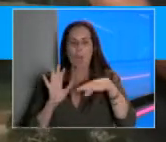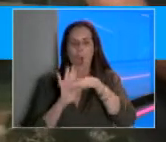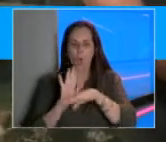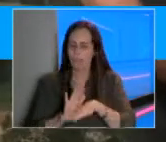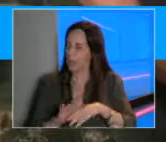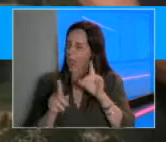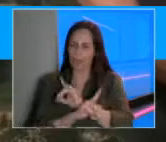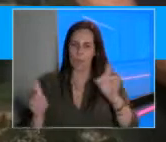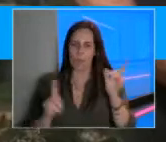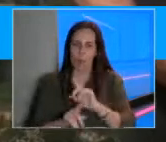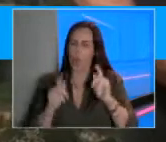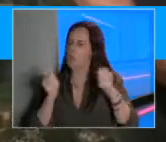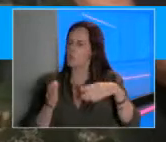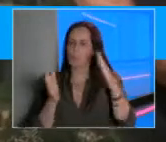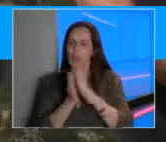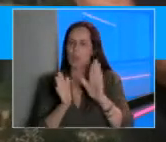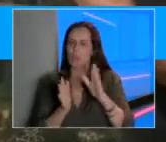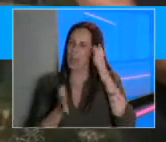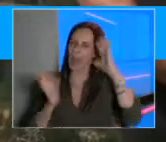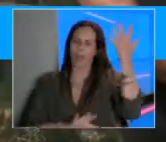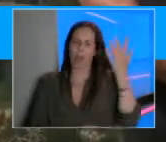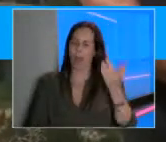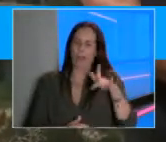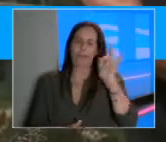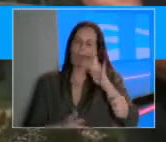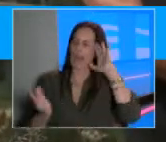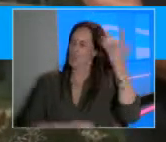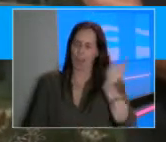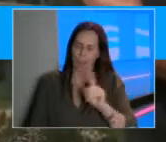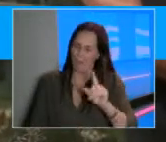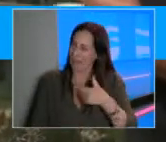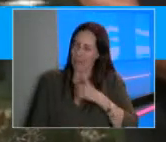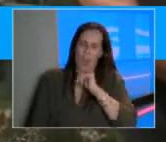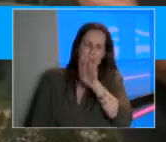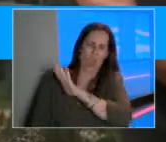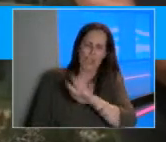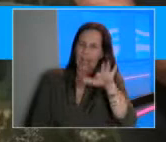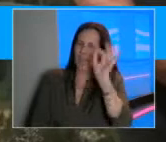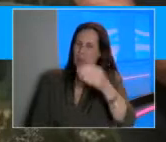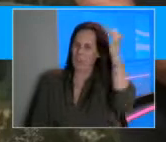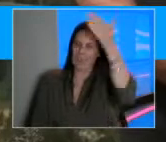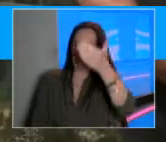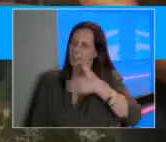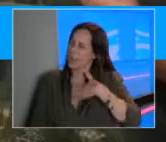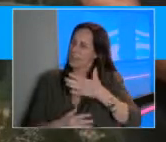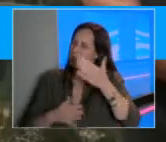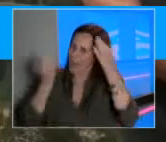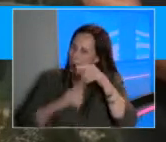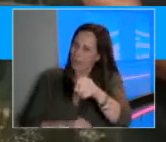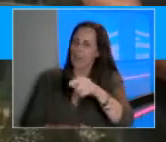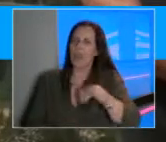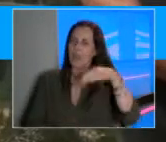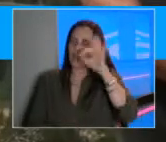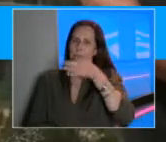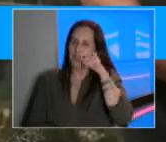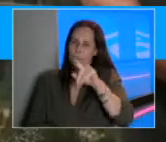החוקתי, לעולם לא אגיש בקשות של הטרלה או תביעות של הטרלה. אין לי שום רצון לפגוע בבני גנץ, אני מכבד אותו, אני